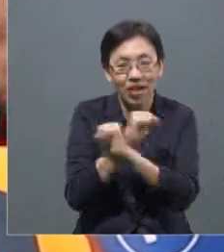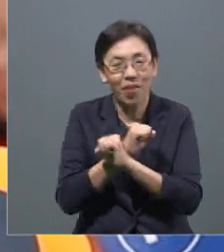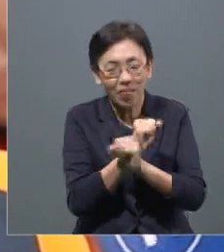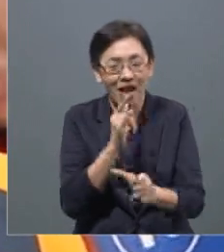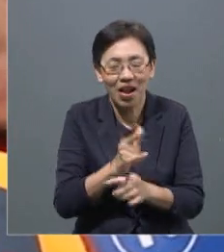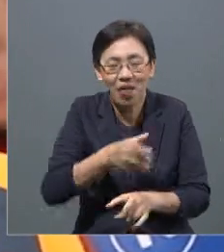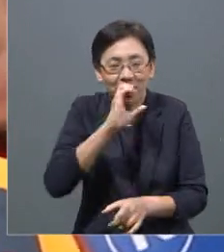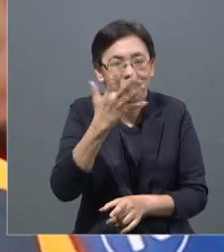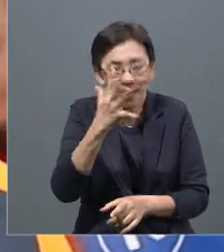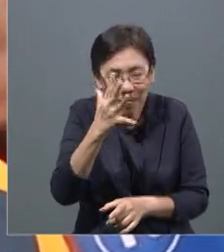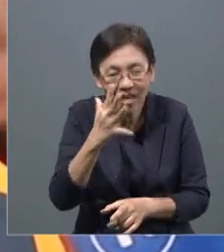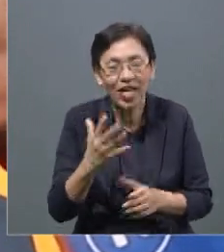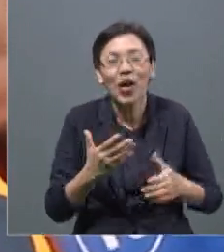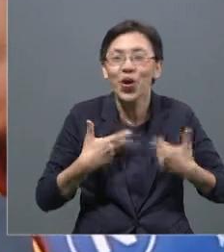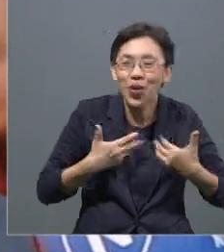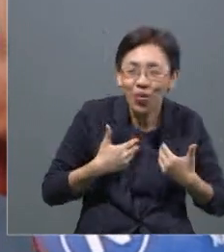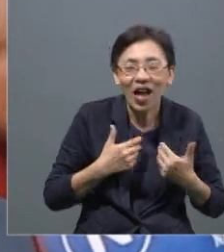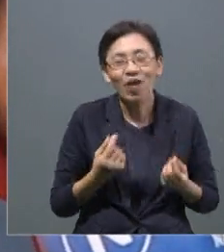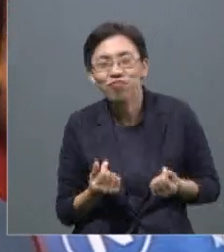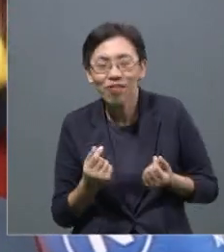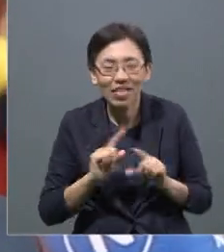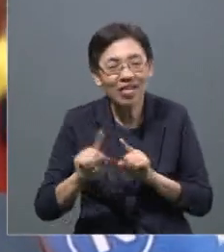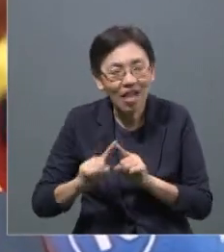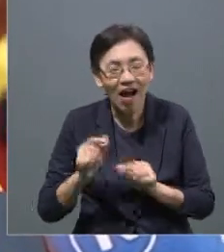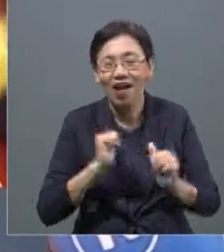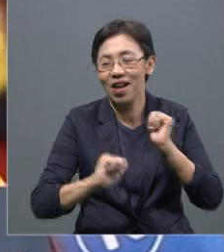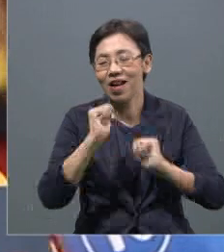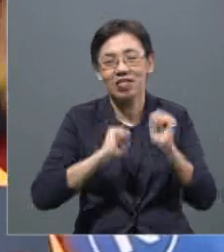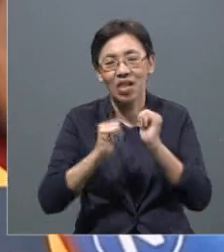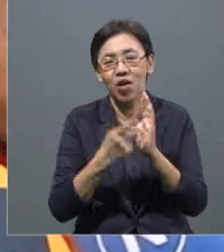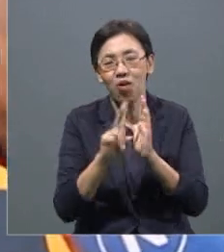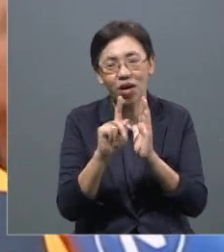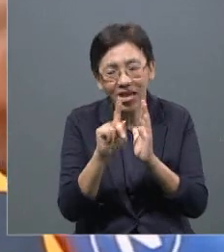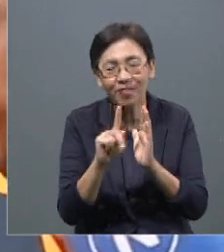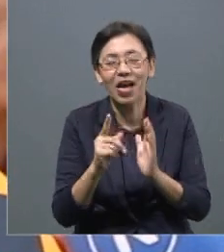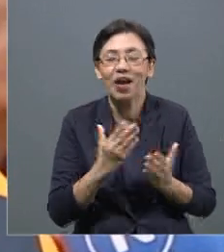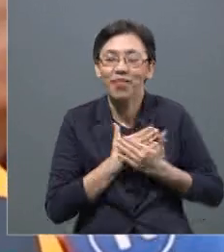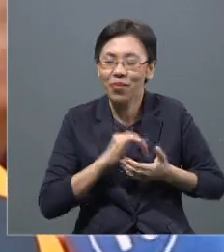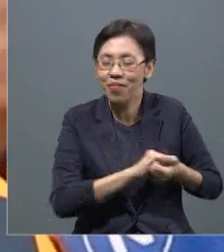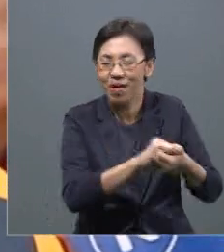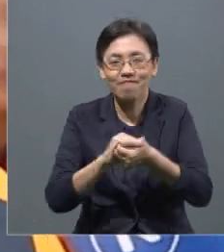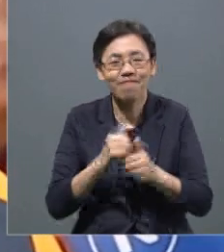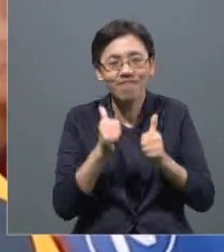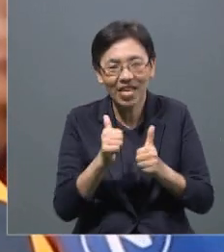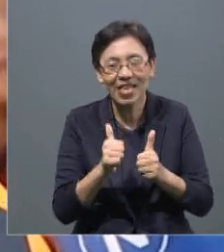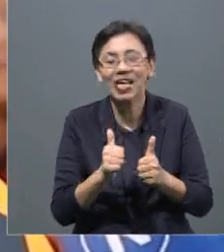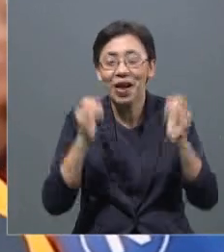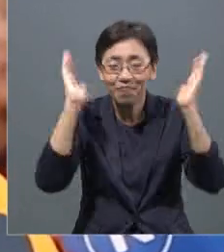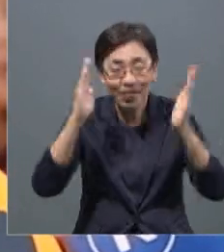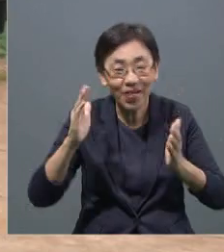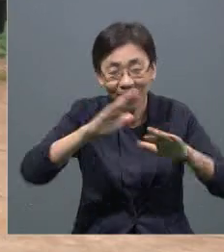อฮอล์และสาระบันเทิงครบถ้วนและการดูแลต้อนรับจากชาวขอนแก่นเปี่ยมไปด้วยมิตรภาพอันงดงามครับเชิญทุกท่านมาเที่ยวกับพวกเรานะ